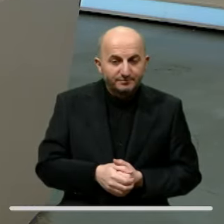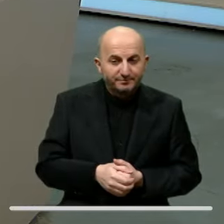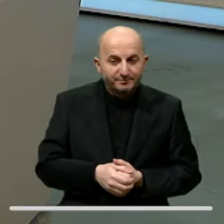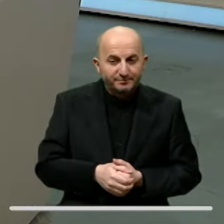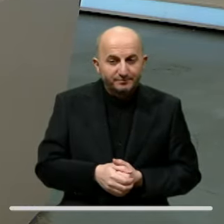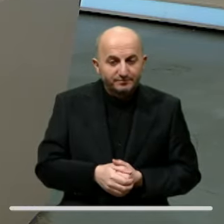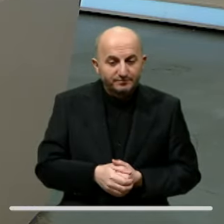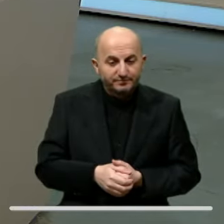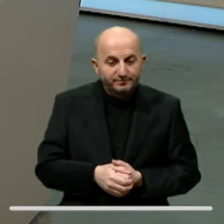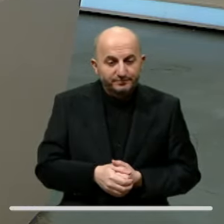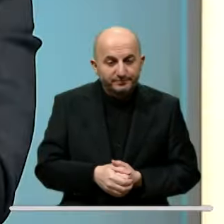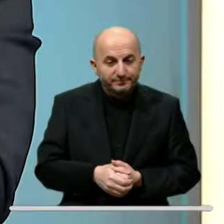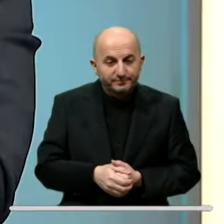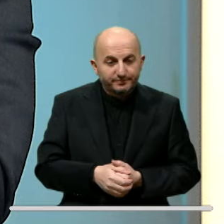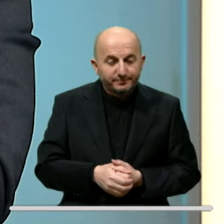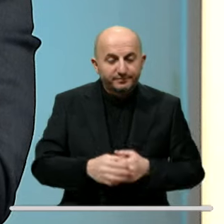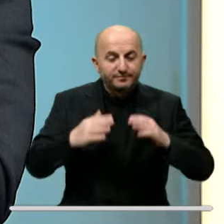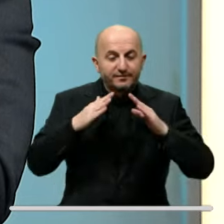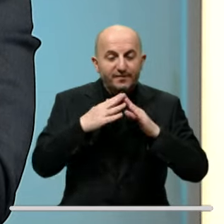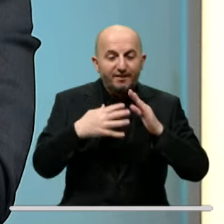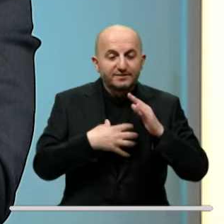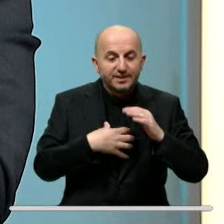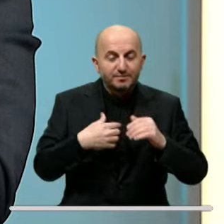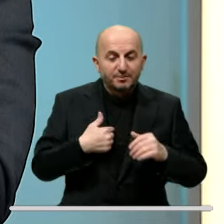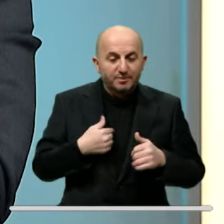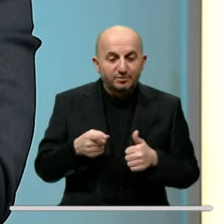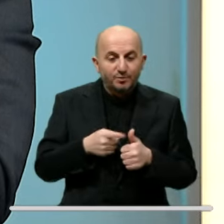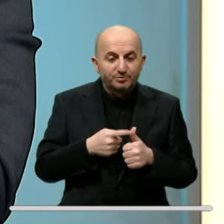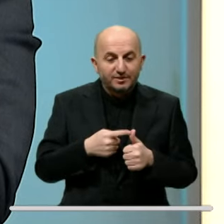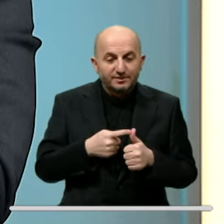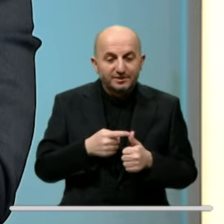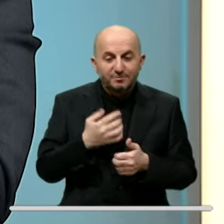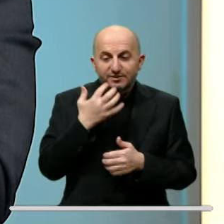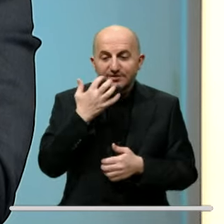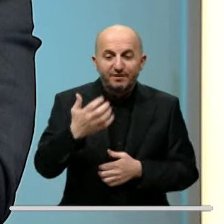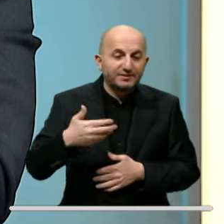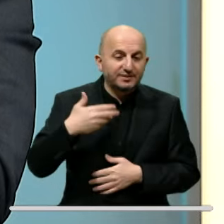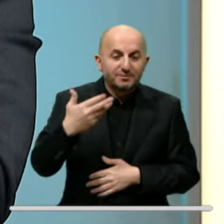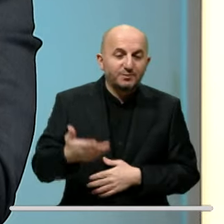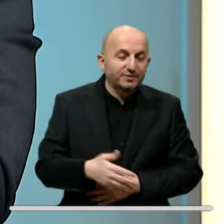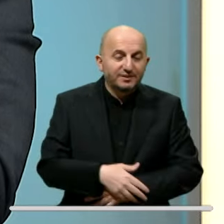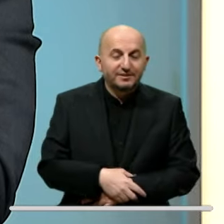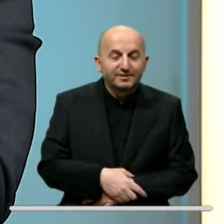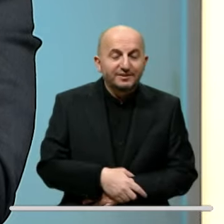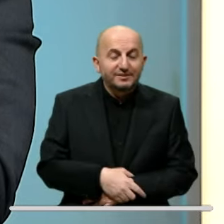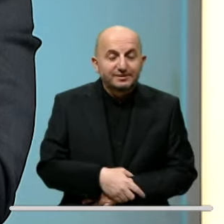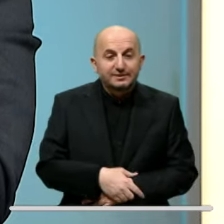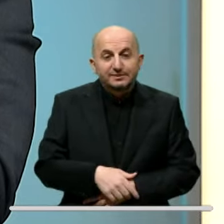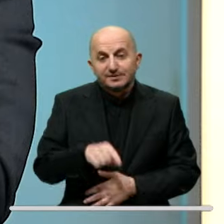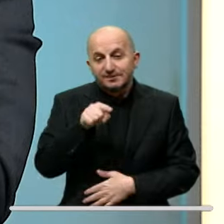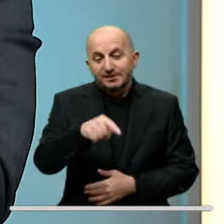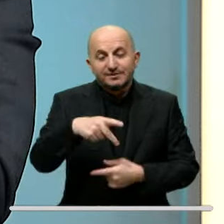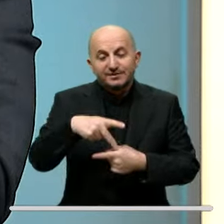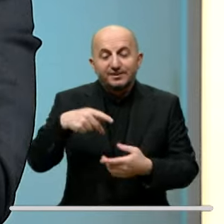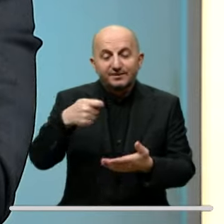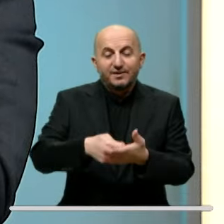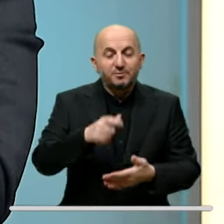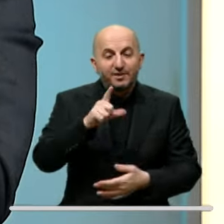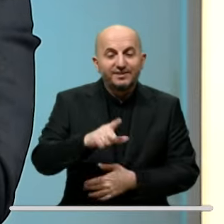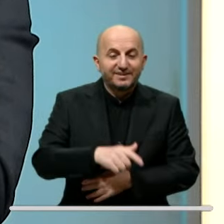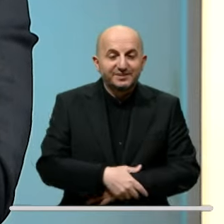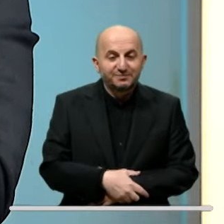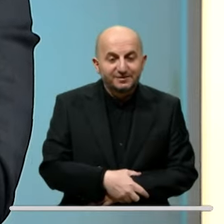Şimdi ev sahibine ben öncelikle bu bir tavsiyede bulunayım. O diyor ki senin zekat vermen lazım